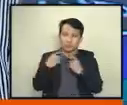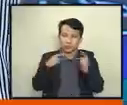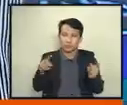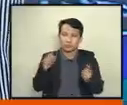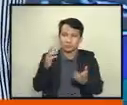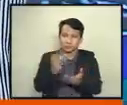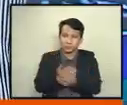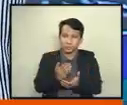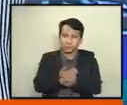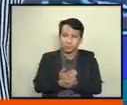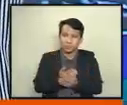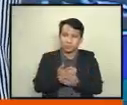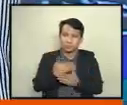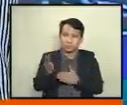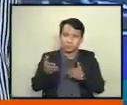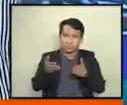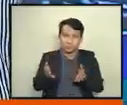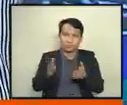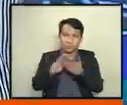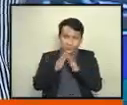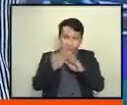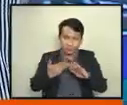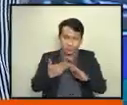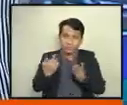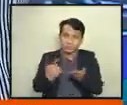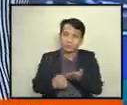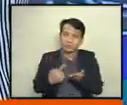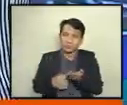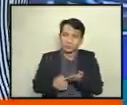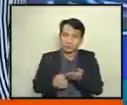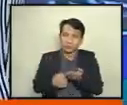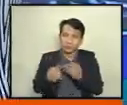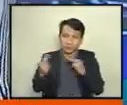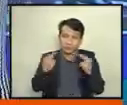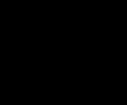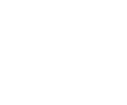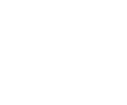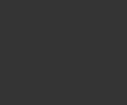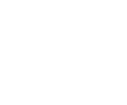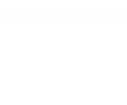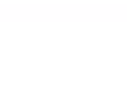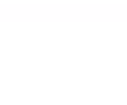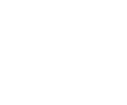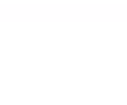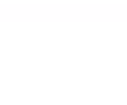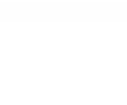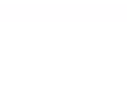tigil-putukan para bigyang daan ang posibleng pagbabalik ng peace talks.